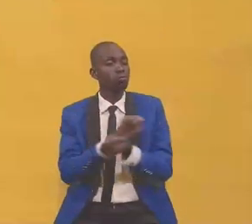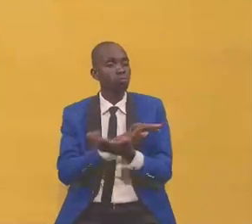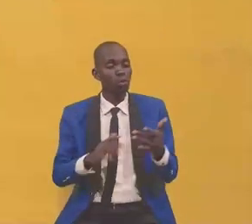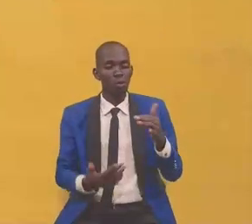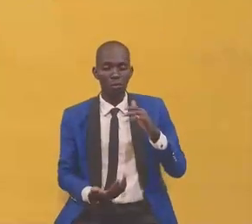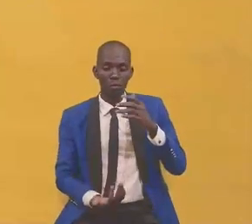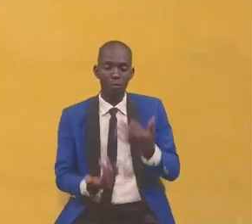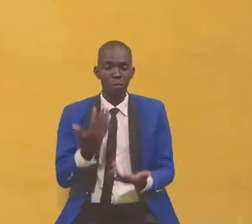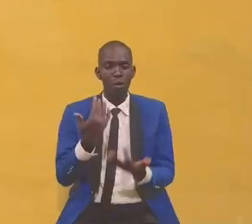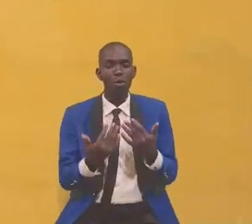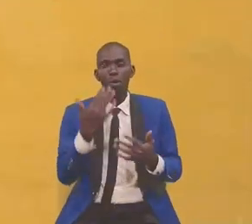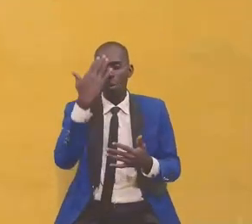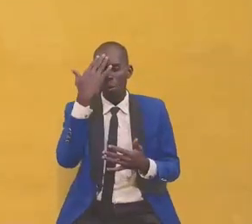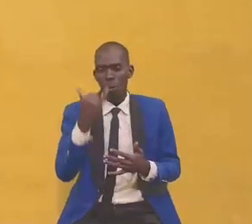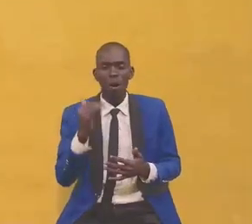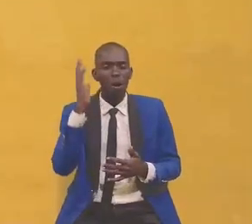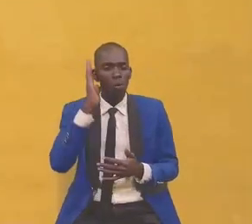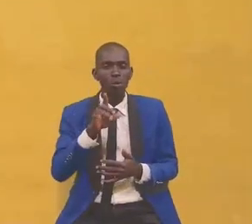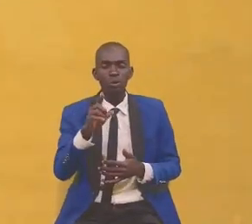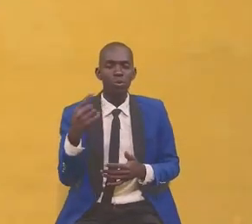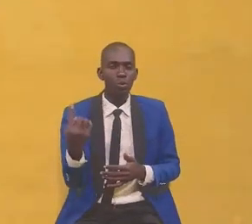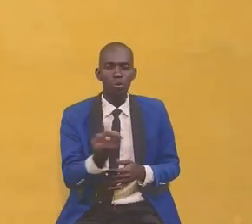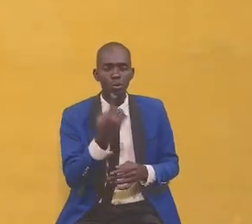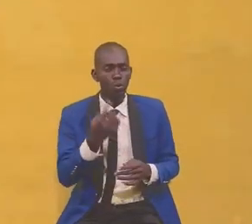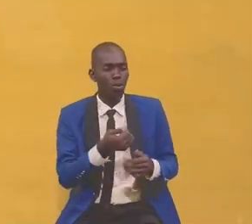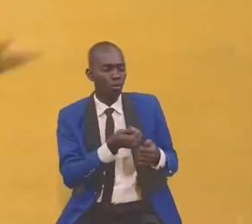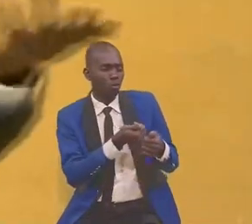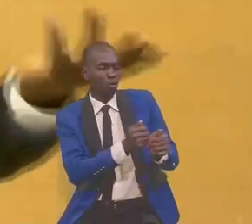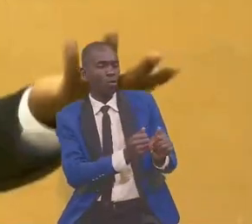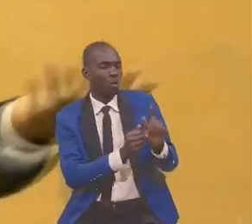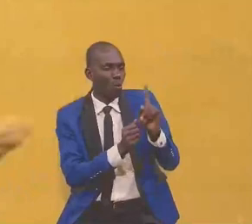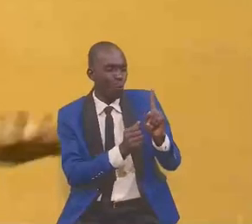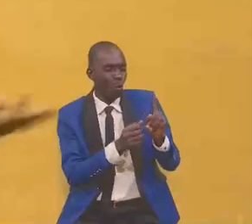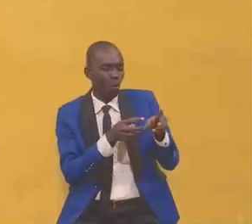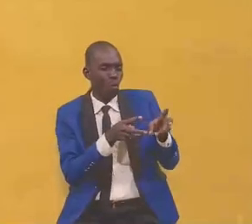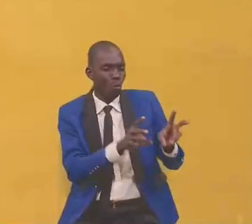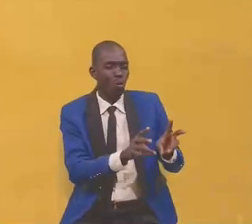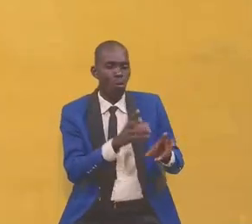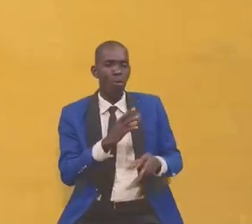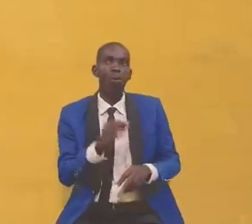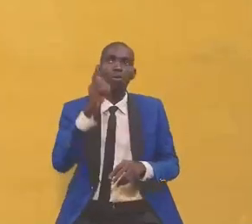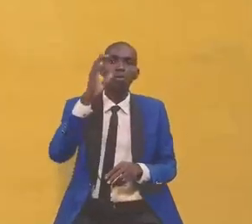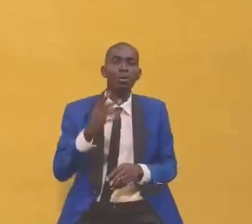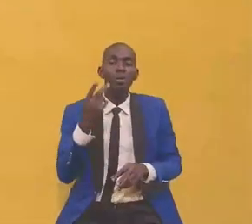Pourquoi est-ce que vous en tenez à l'une des caractéristiques du Seigneur? Quand ces anges,